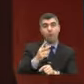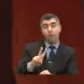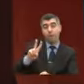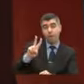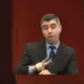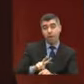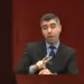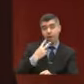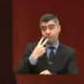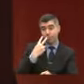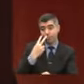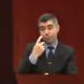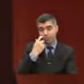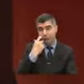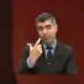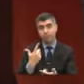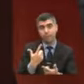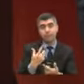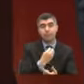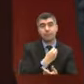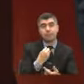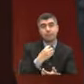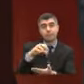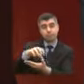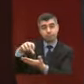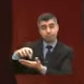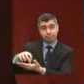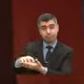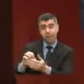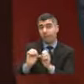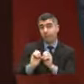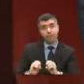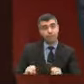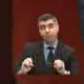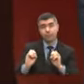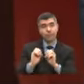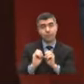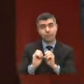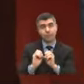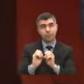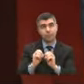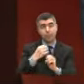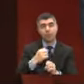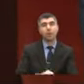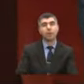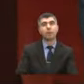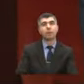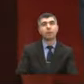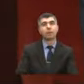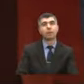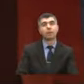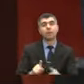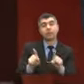الأرضية اللي كيعرفوا المراكز الاستشفائية، لأنه هو ويبوميتريكس كما يدل الاسم ديالو كيدل عليه،